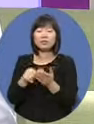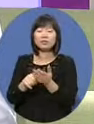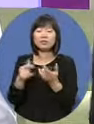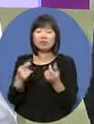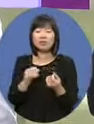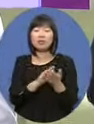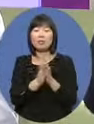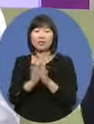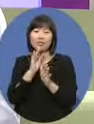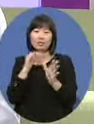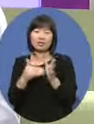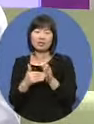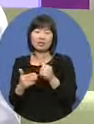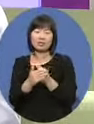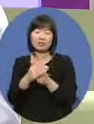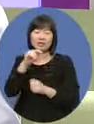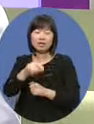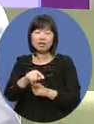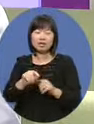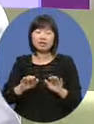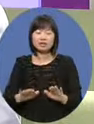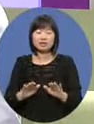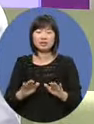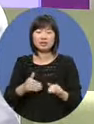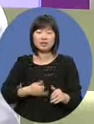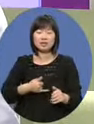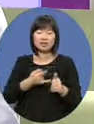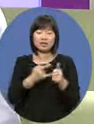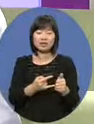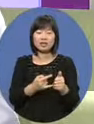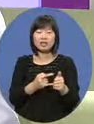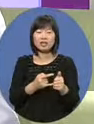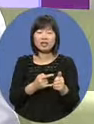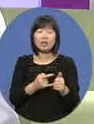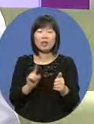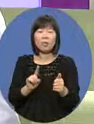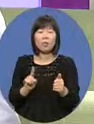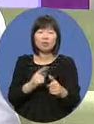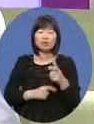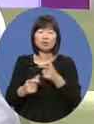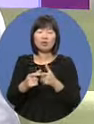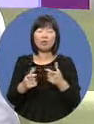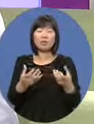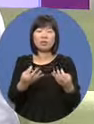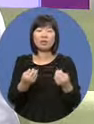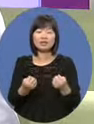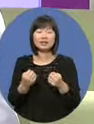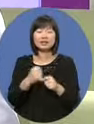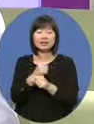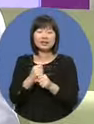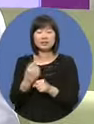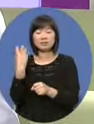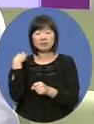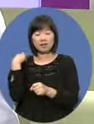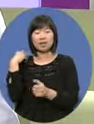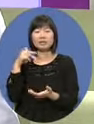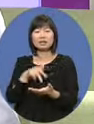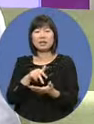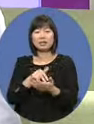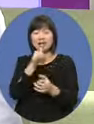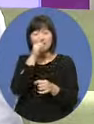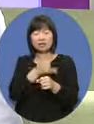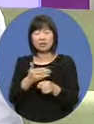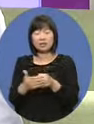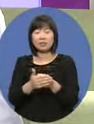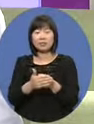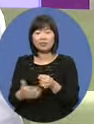버립니다. 그래서 이런 것들이 사실 아이들에게는 상당히 뒤에 굉장히 더 많은 짐을 지셔야 되는 상황이 되기 때문에